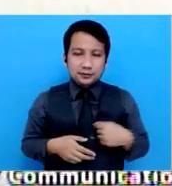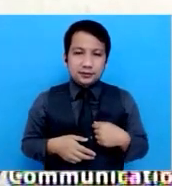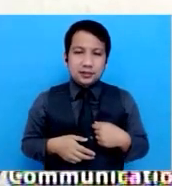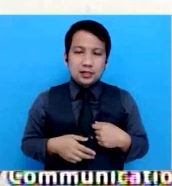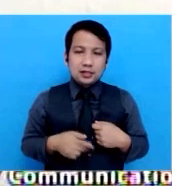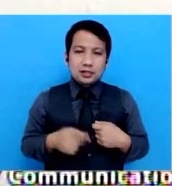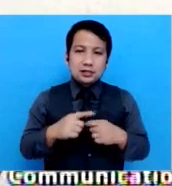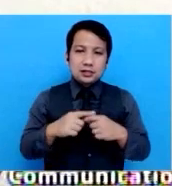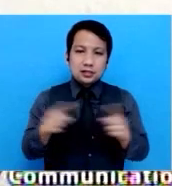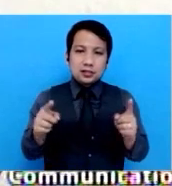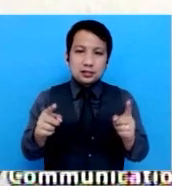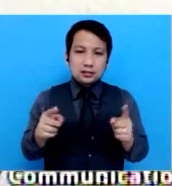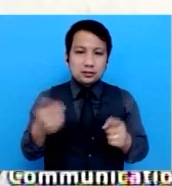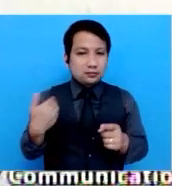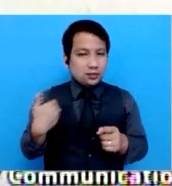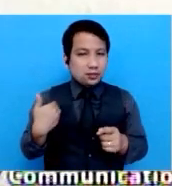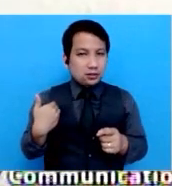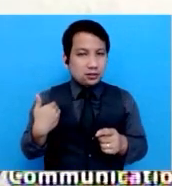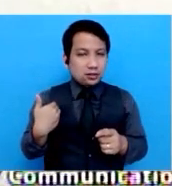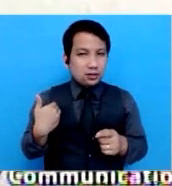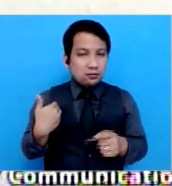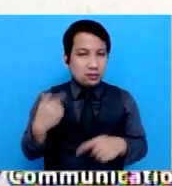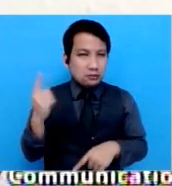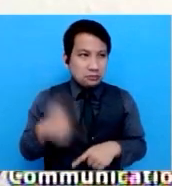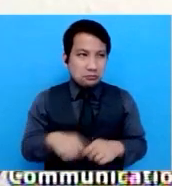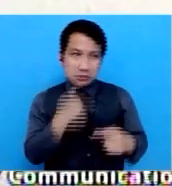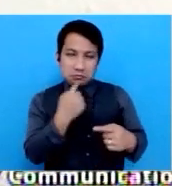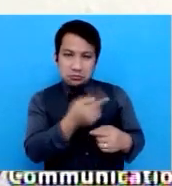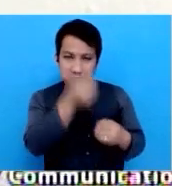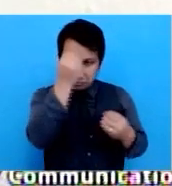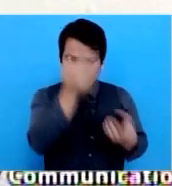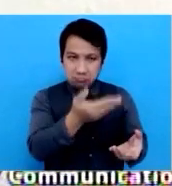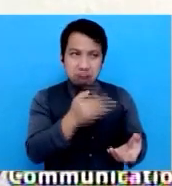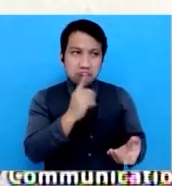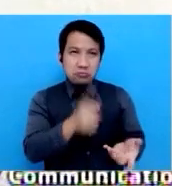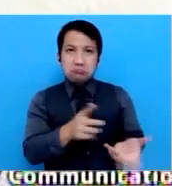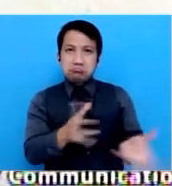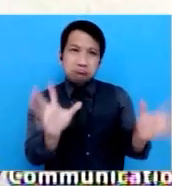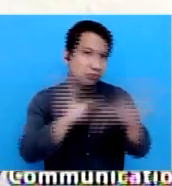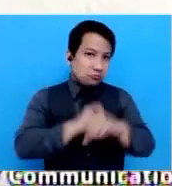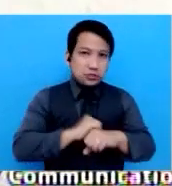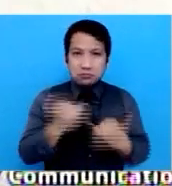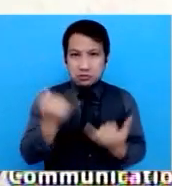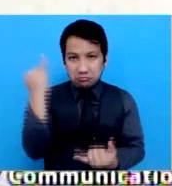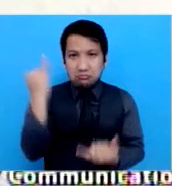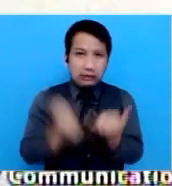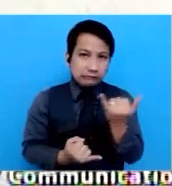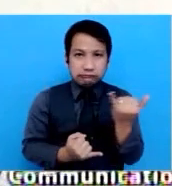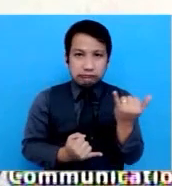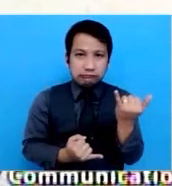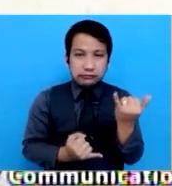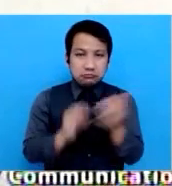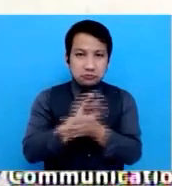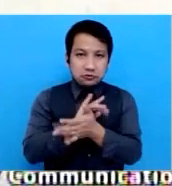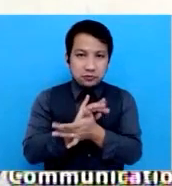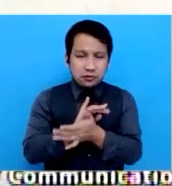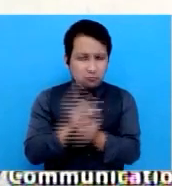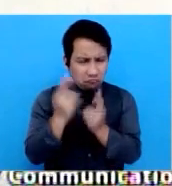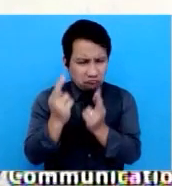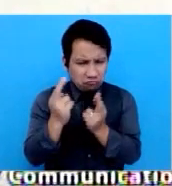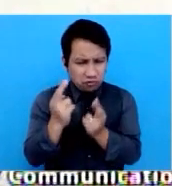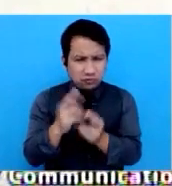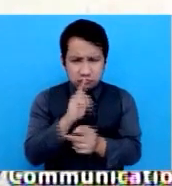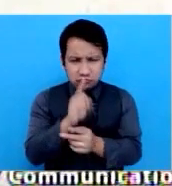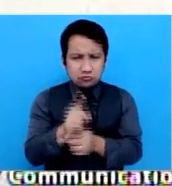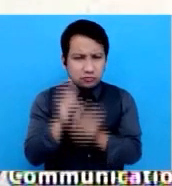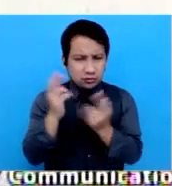unfortunately, hindi pa natin masasabi, no, with certainty na ito na nga ang katapusan ng COVID. Sana, no, sana totoo, sana